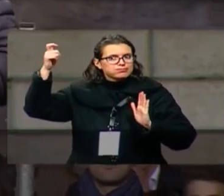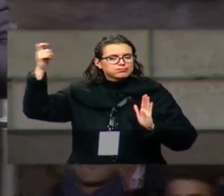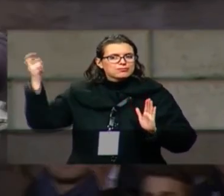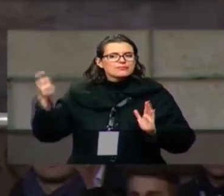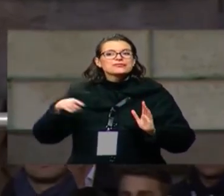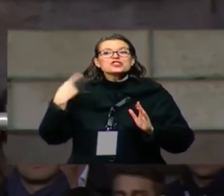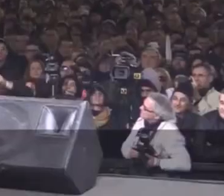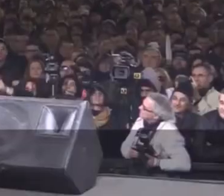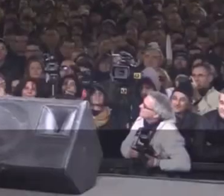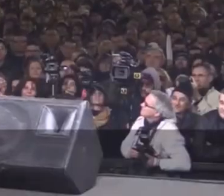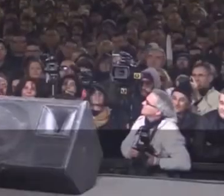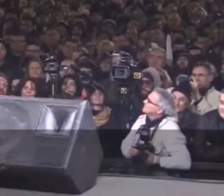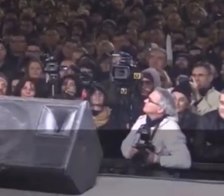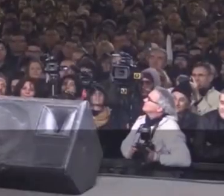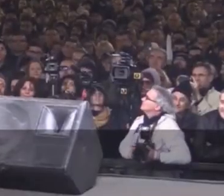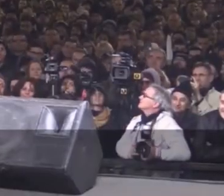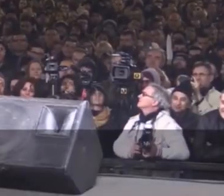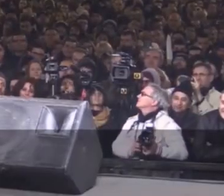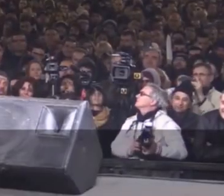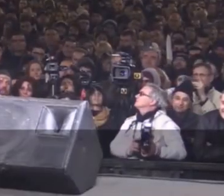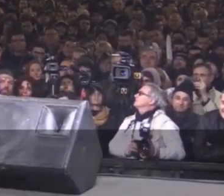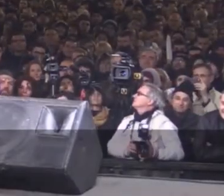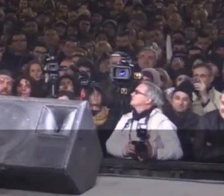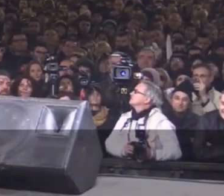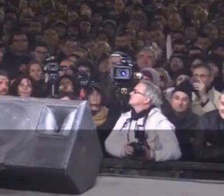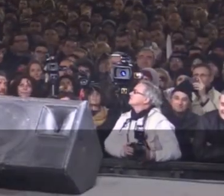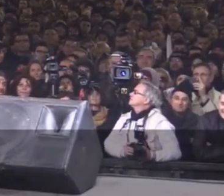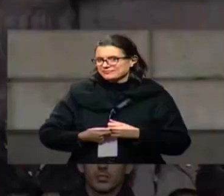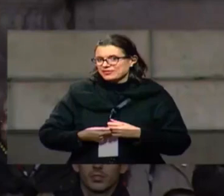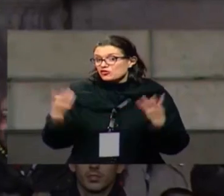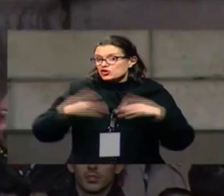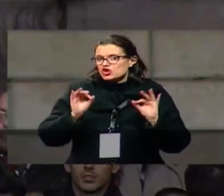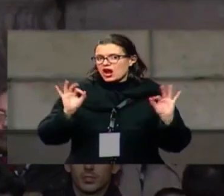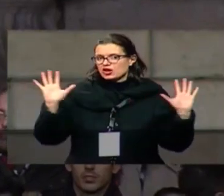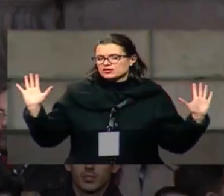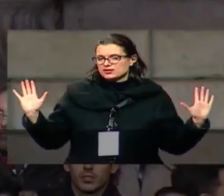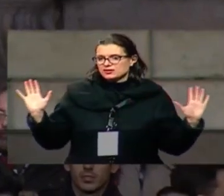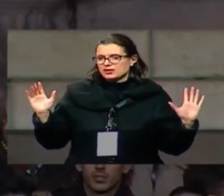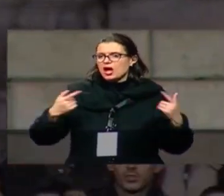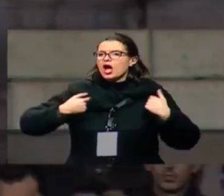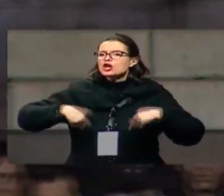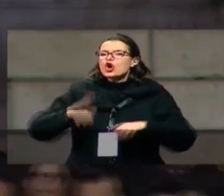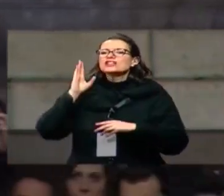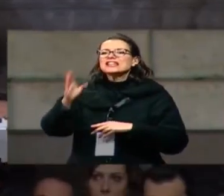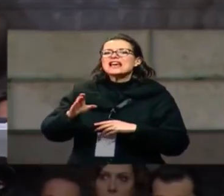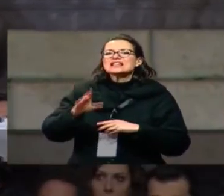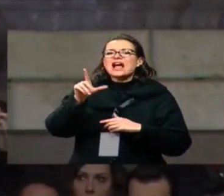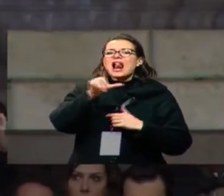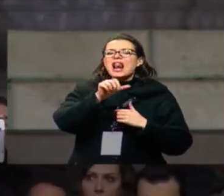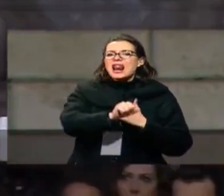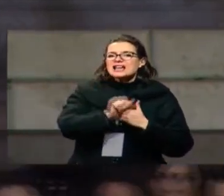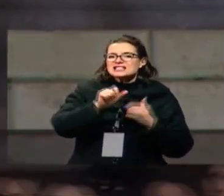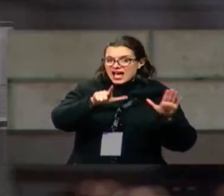deviano il nostro principio e le nostre idee funziona così siamo in diretta sulla 7 siamo in diretta un